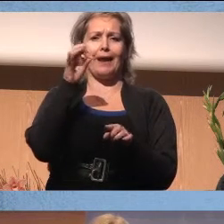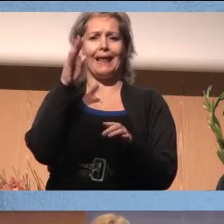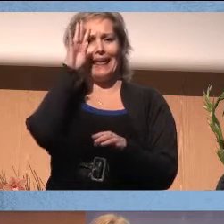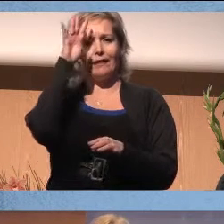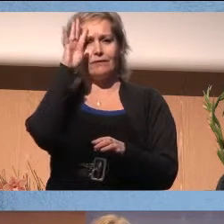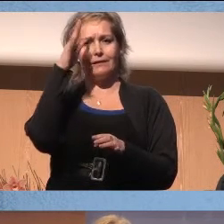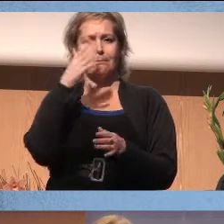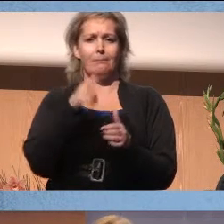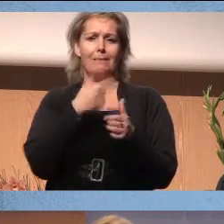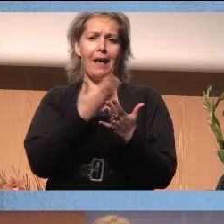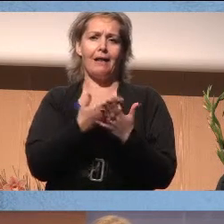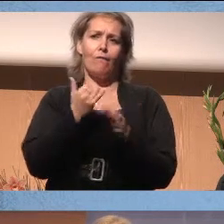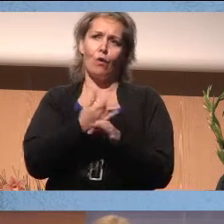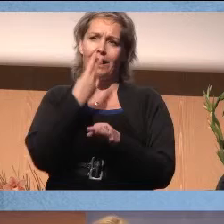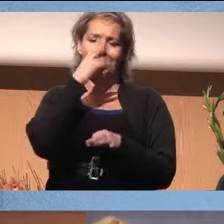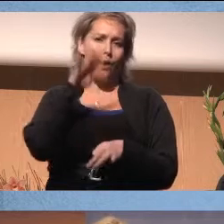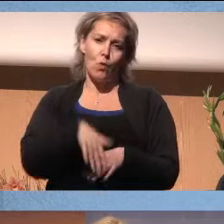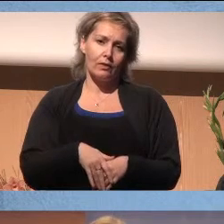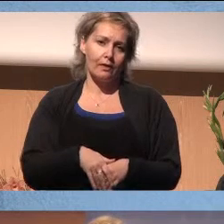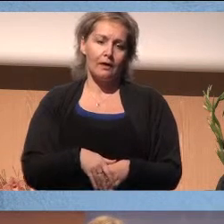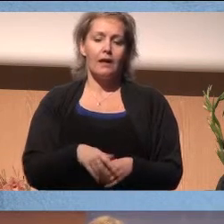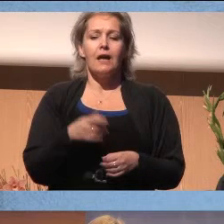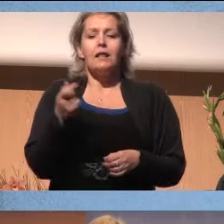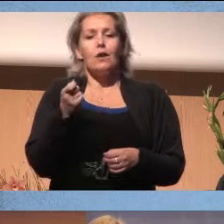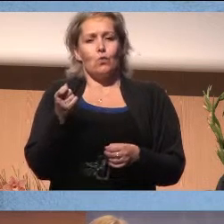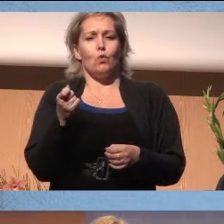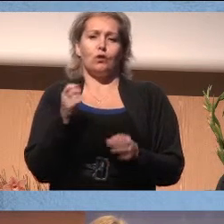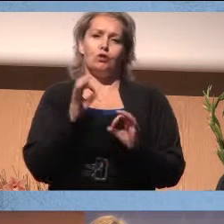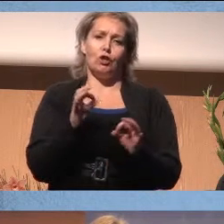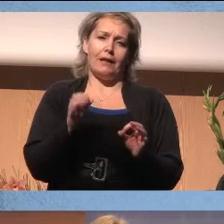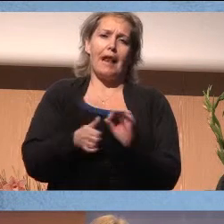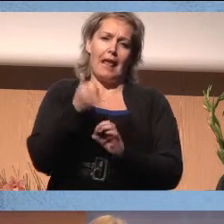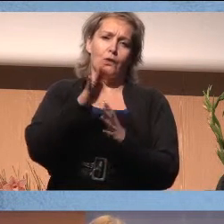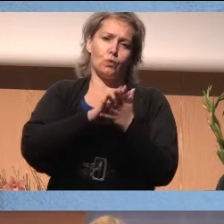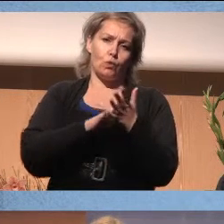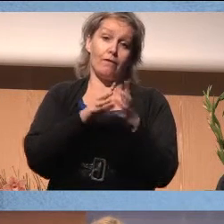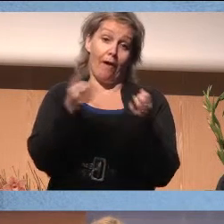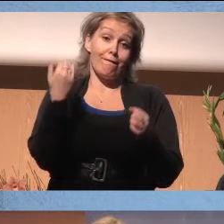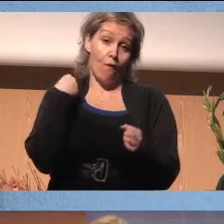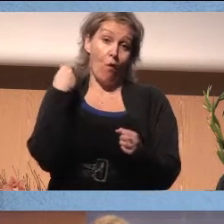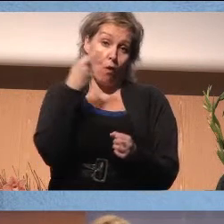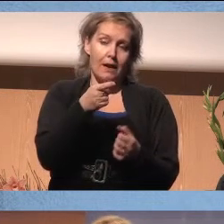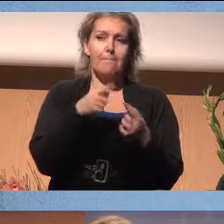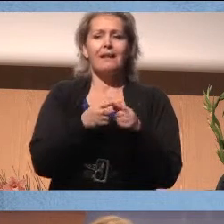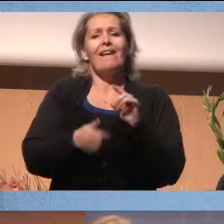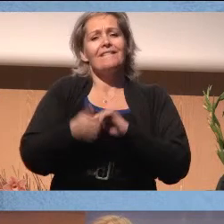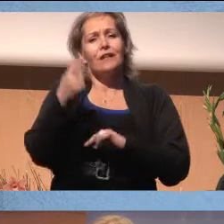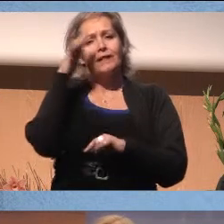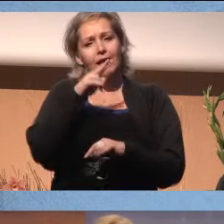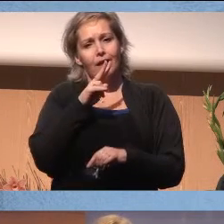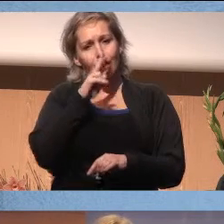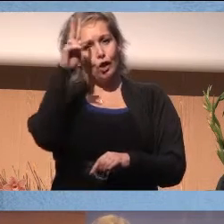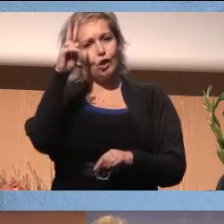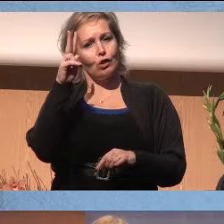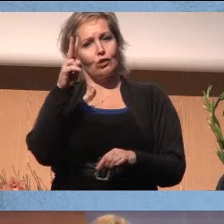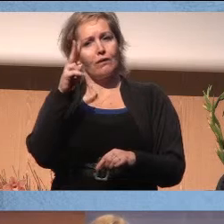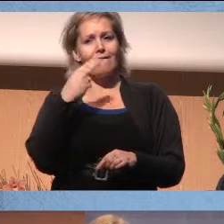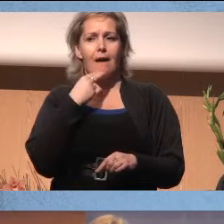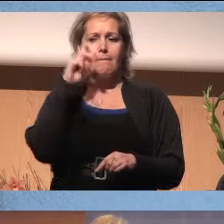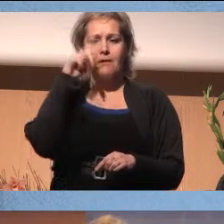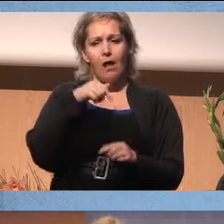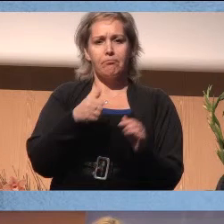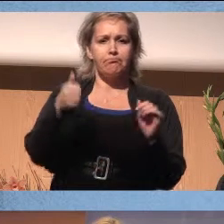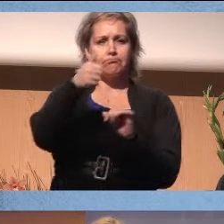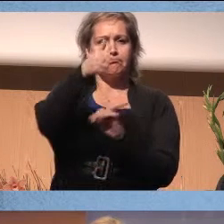innovativ primærhelsetjeneste skal se ut. Det noen åpenbare ledelsestrukturer der fra før, men det viktig å tenke nytt. Hvem egner seg for